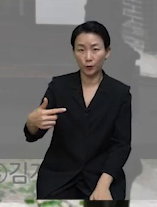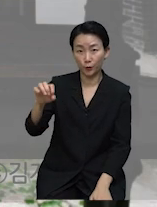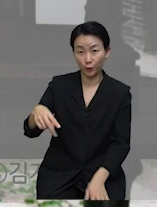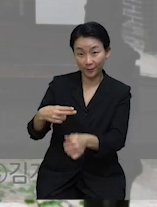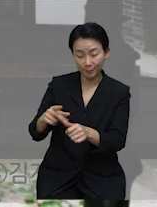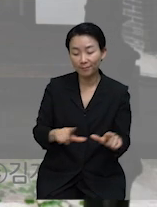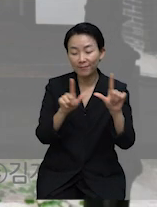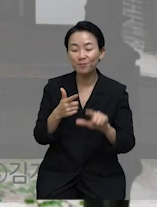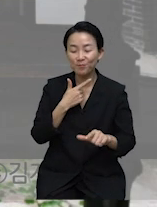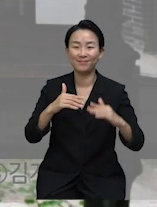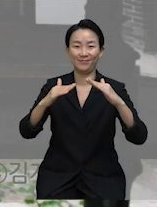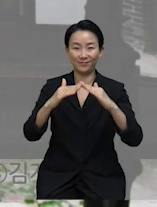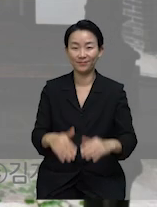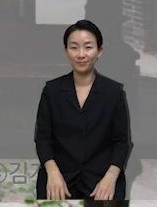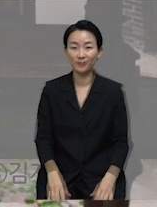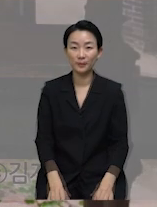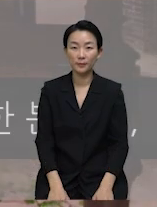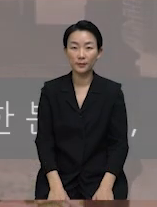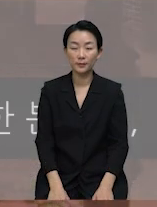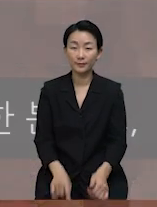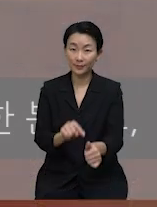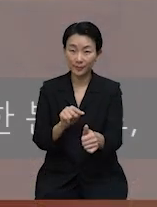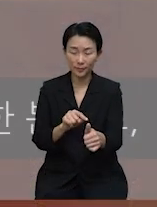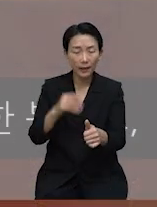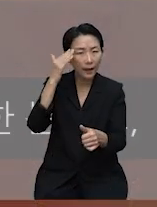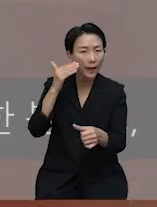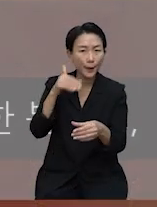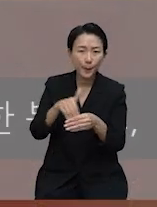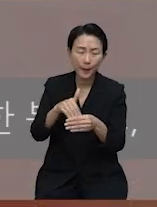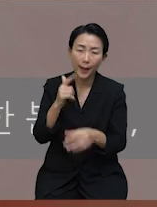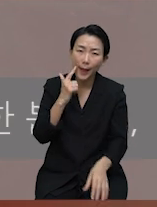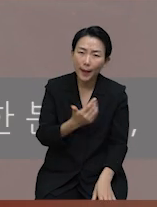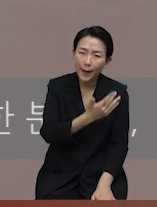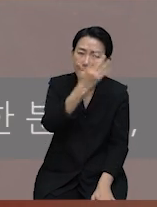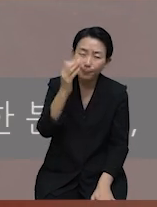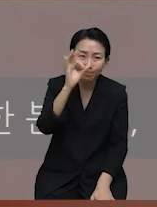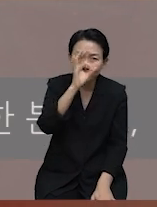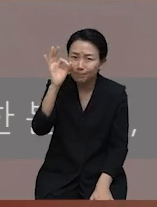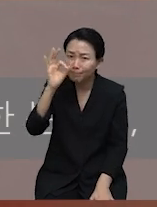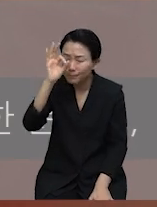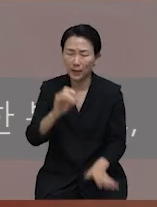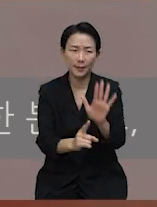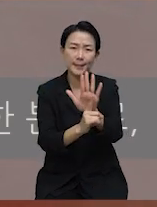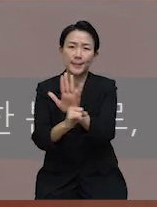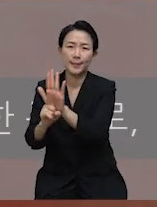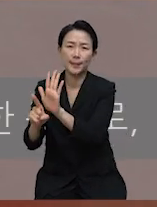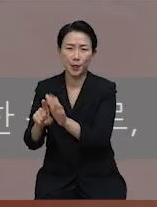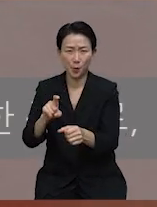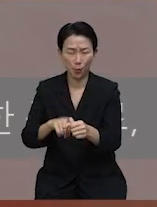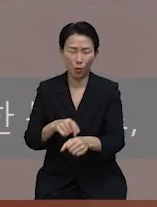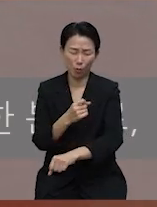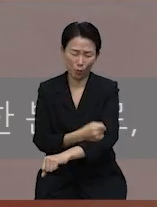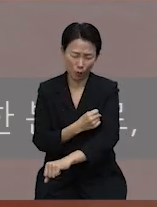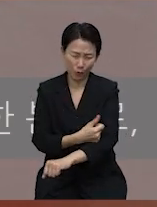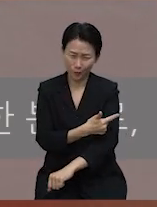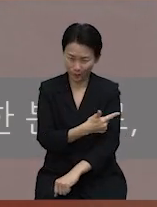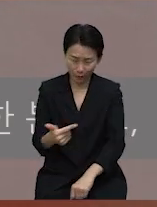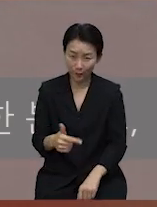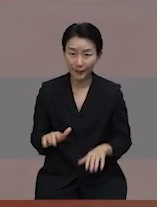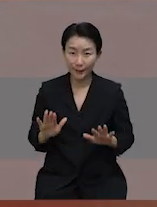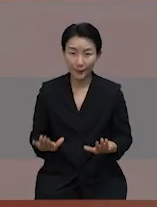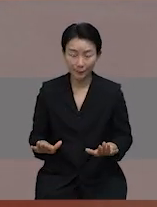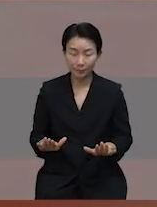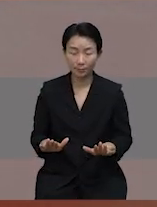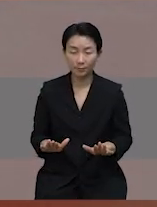최순우 선생이 사셨던 옛집입니다. 최순우 선생은 우리 문화의 아름다움을 찾고 알리기 위해 노력한